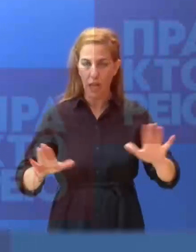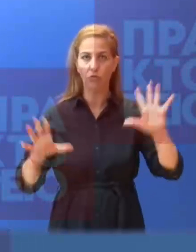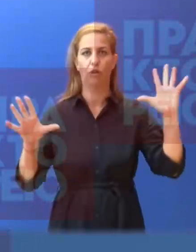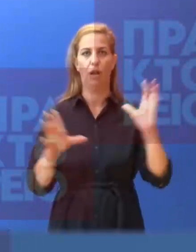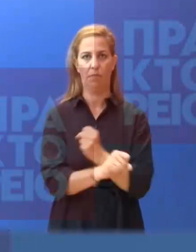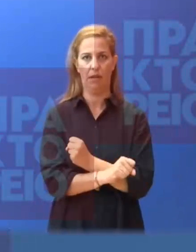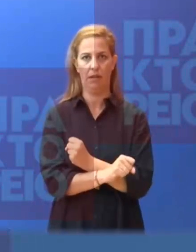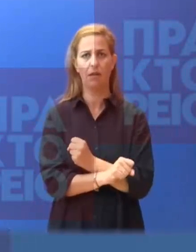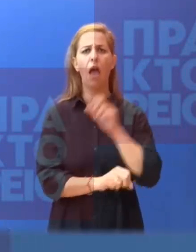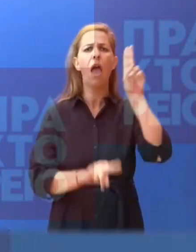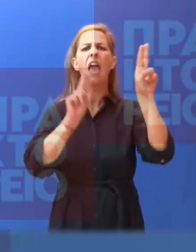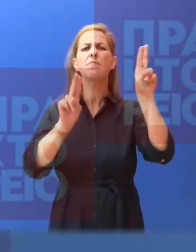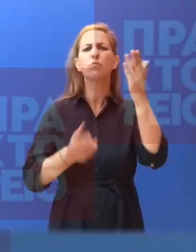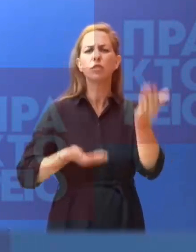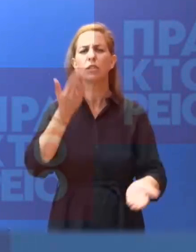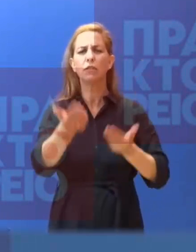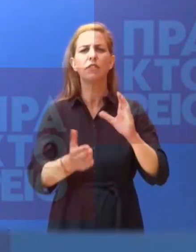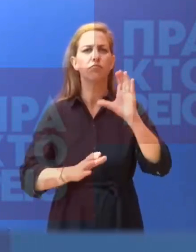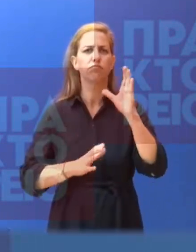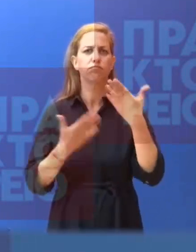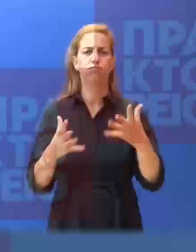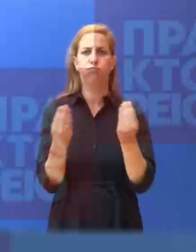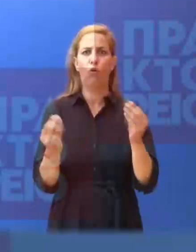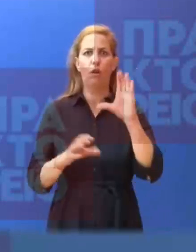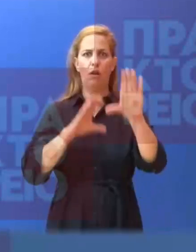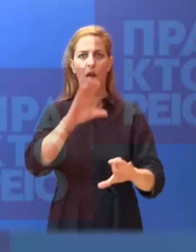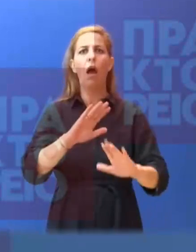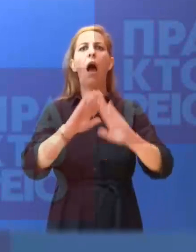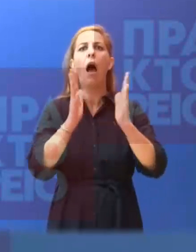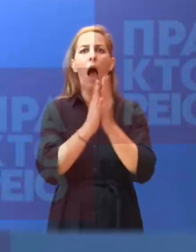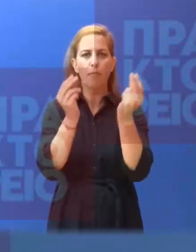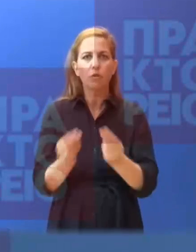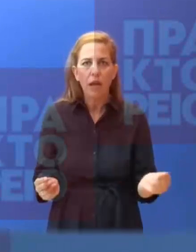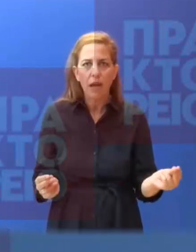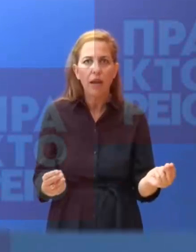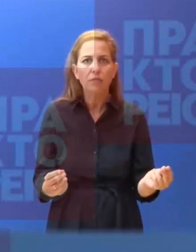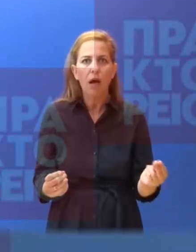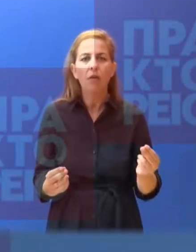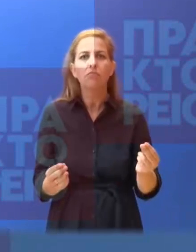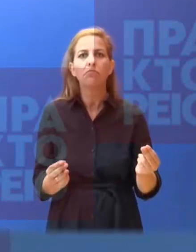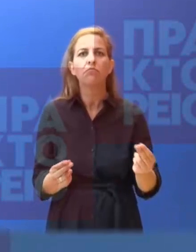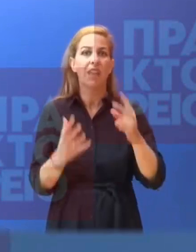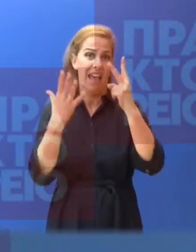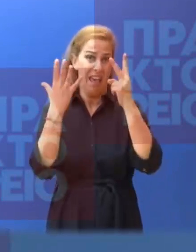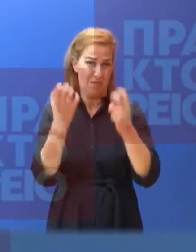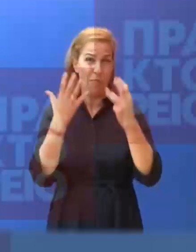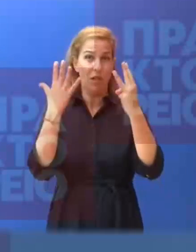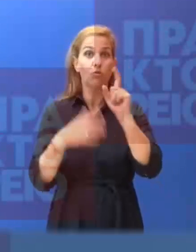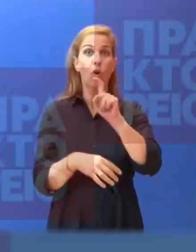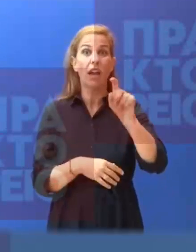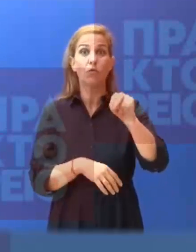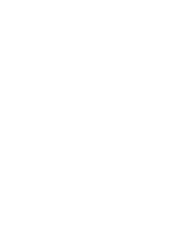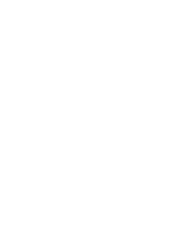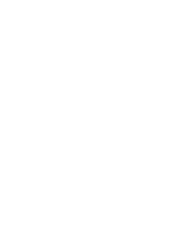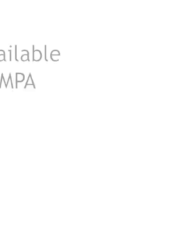επιτυχία, με περισσότερους υποψήφιους επενδυτές και με τελικό τίμημα τετραπλάσιο του αρχικού που συνολικά αγγίζει τα 78 εκατομμύρια ευρώ.